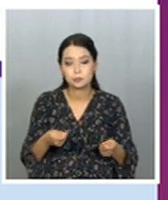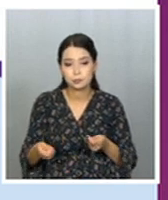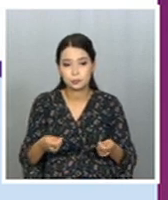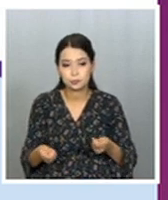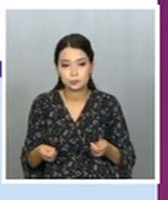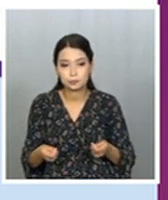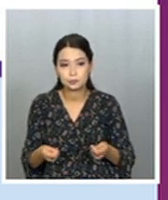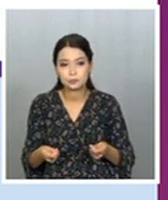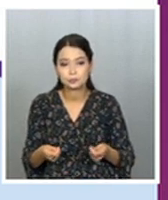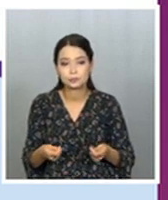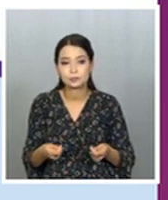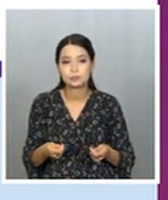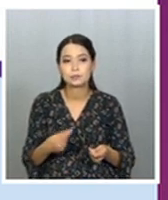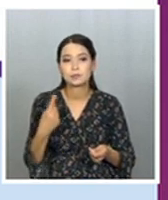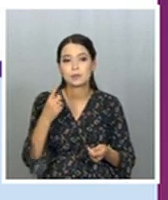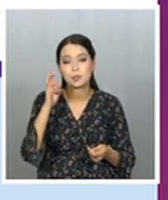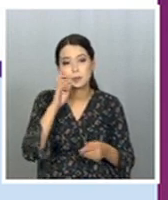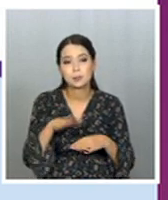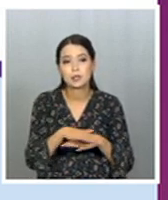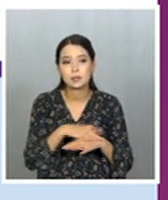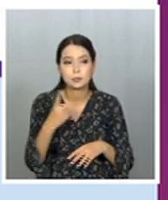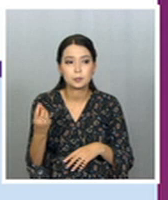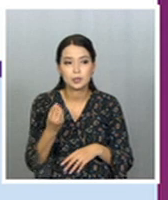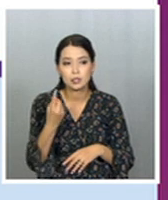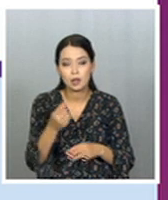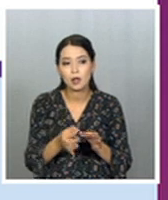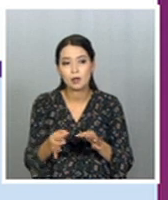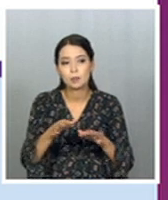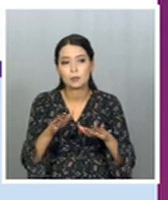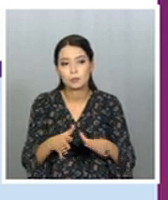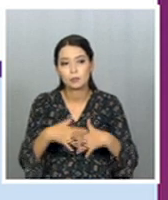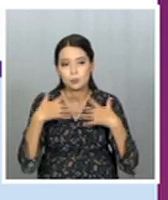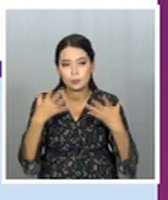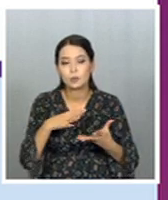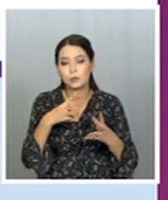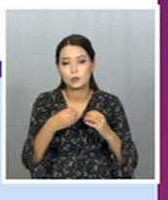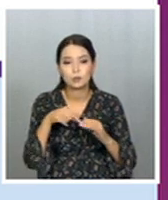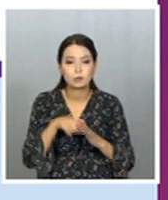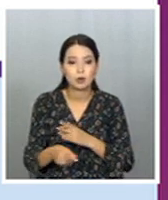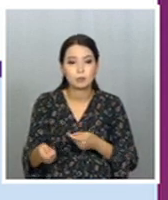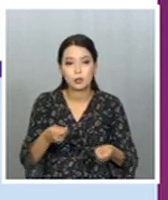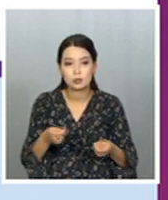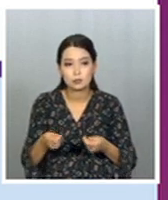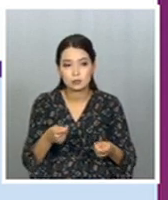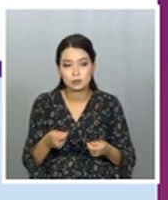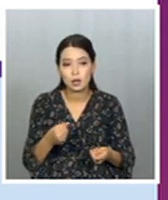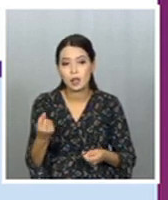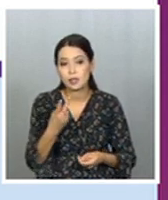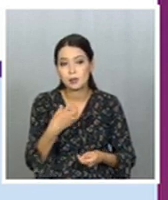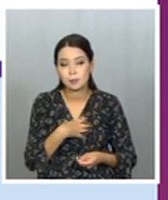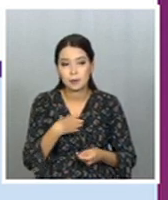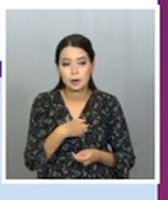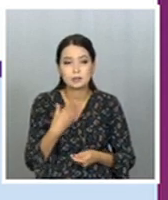білдіреді. Бірінші мағынасы – мемлекеттің белгілі бір аймағындағы кең көлемді ішкі басқару. Екінші мағынасы –